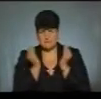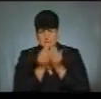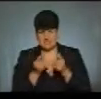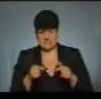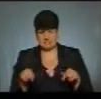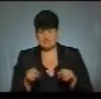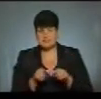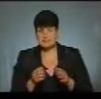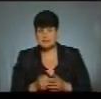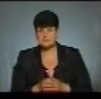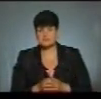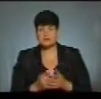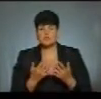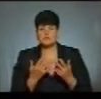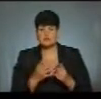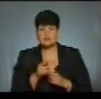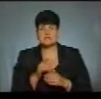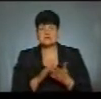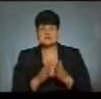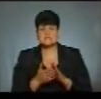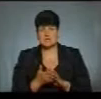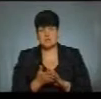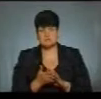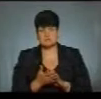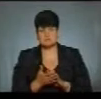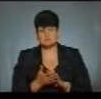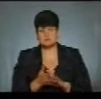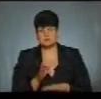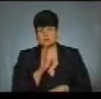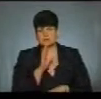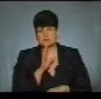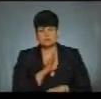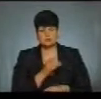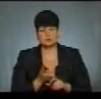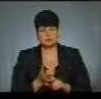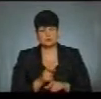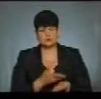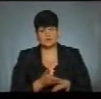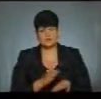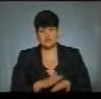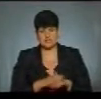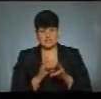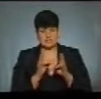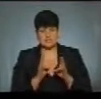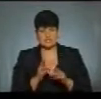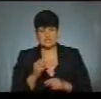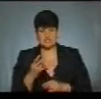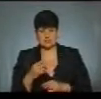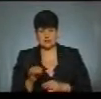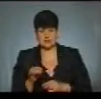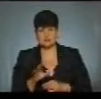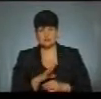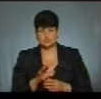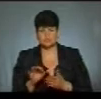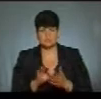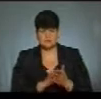відділення, оскільки стан пацієнтки був важкий, можна сказати, критичний. Діагностовано за